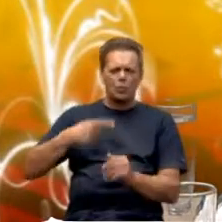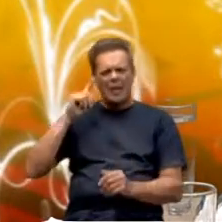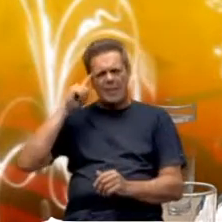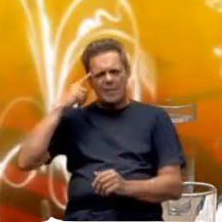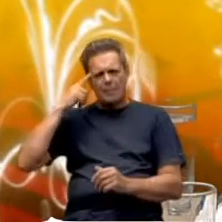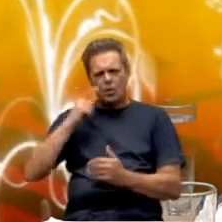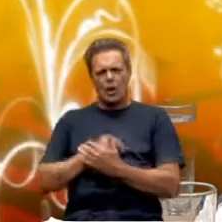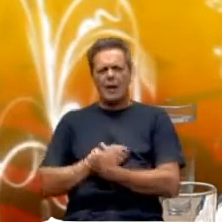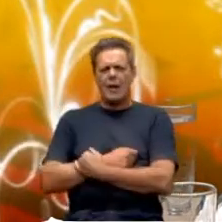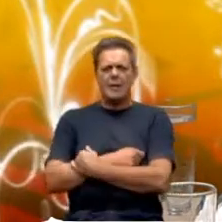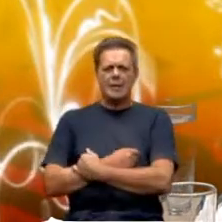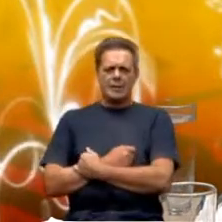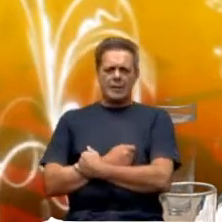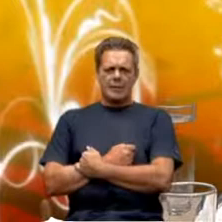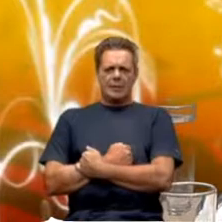zamišljanja.